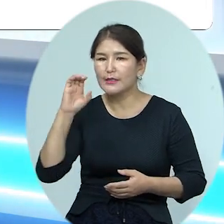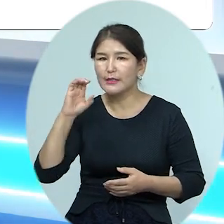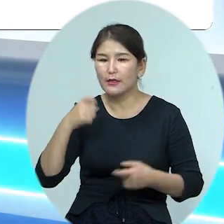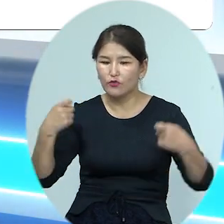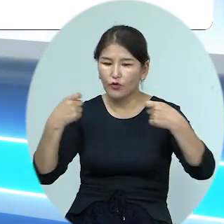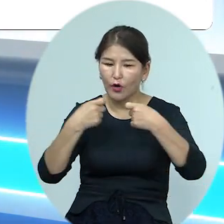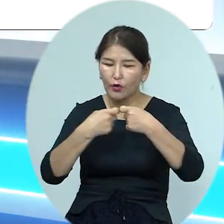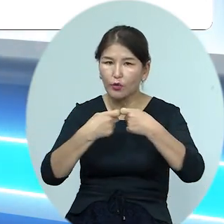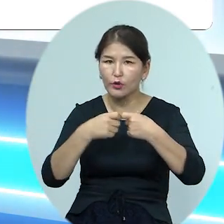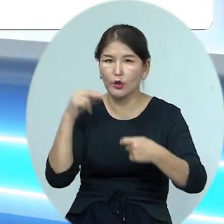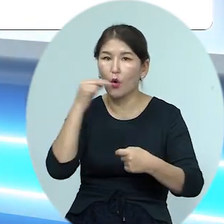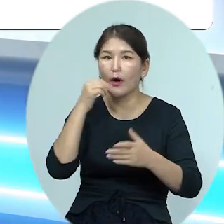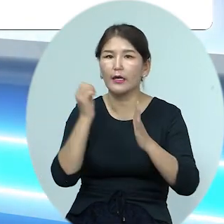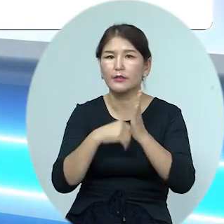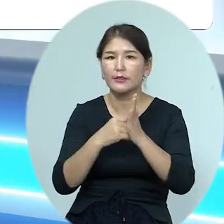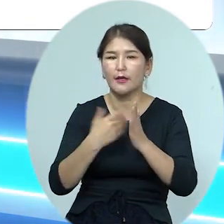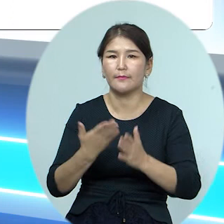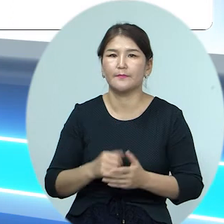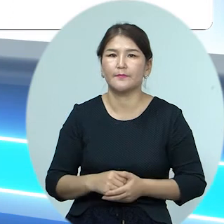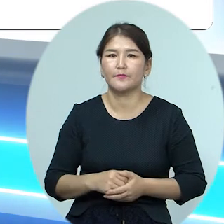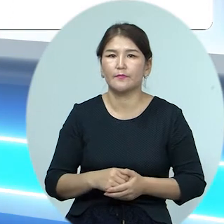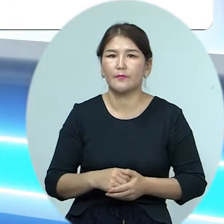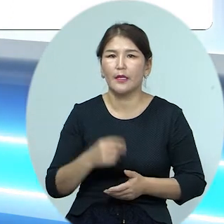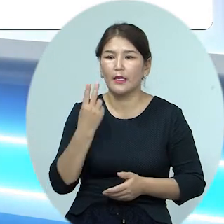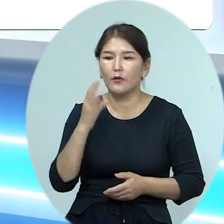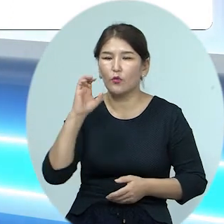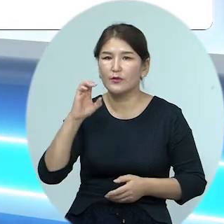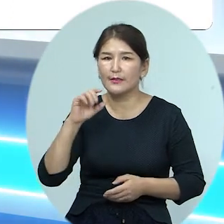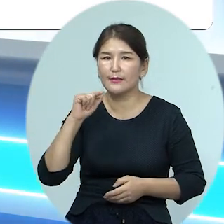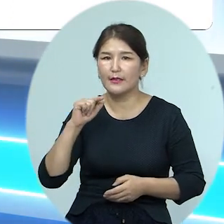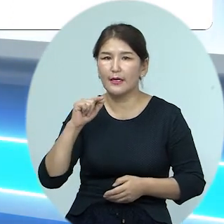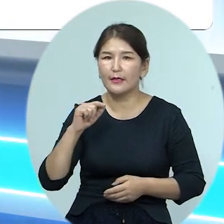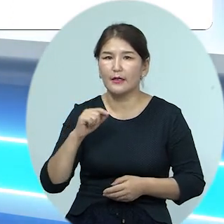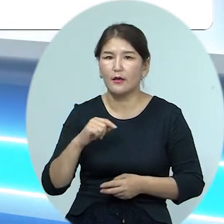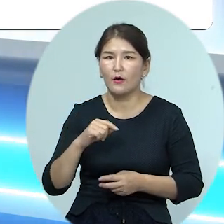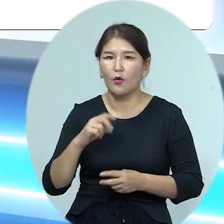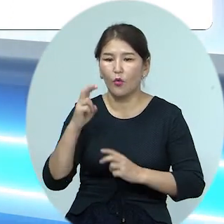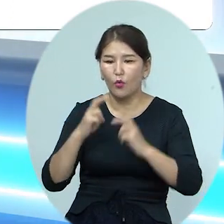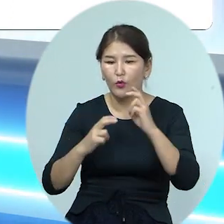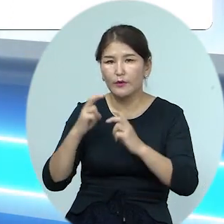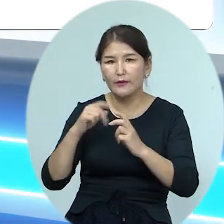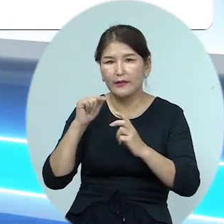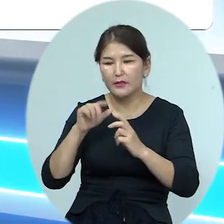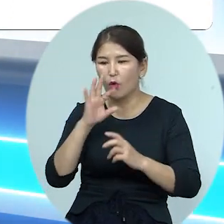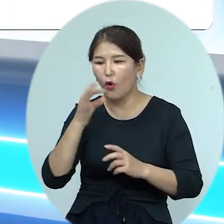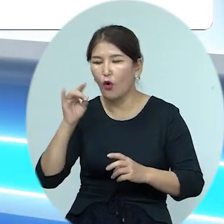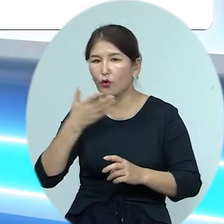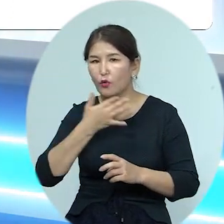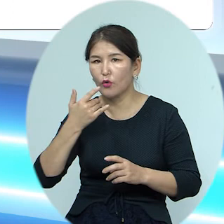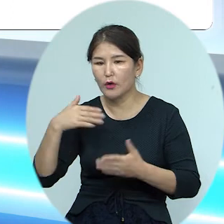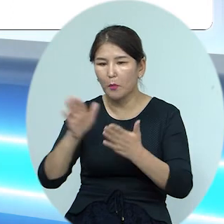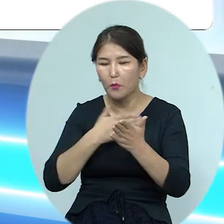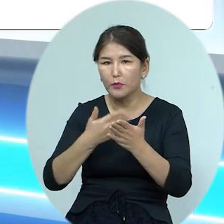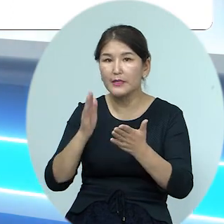За, хүүхдийн сойзны үсэн дээр одоо үйлдвэрээс нь өөр өнгөөр будагдсан үс байдаг.